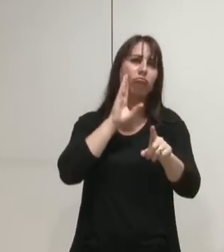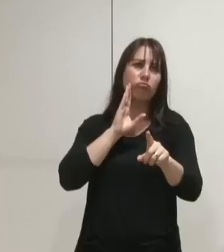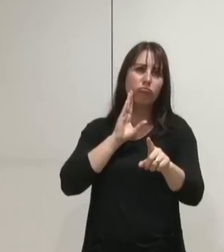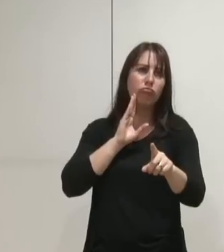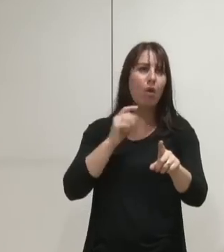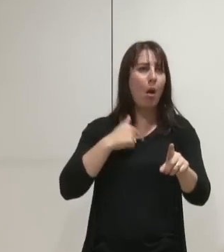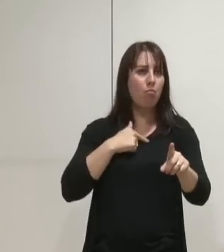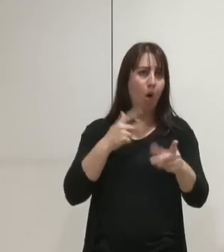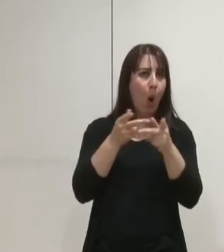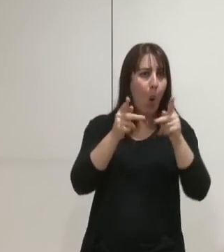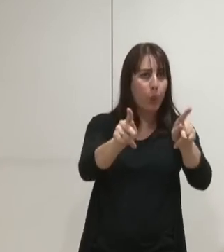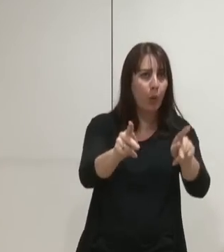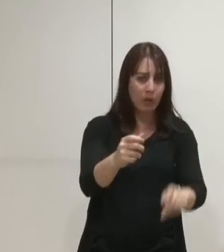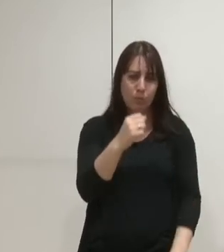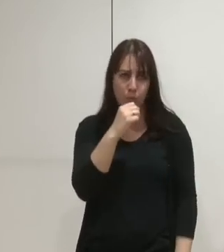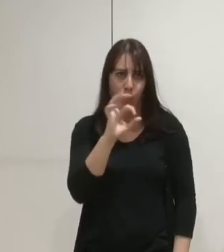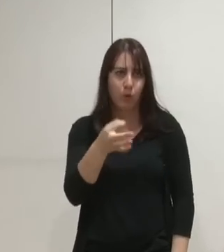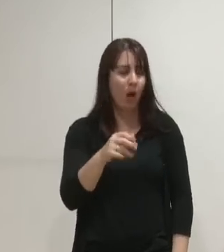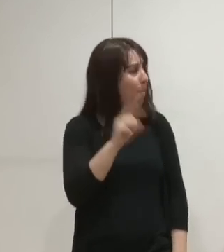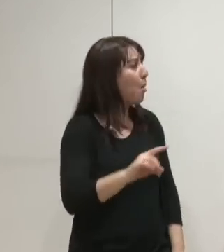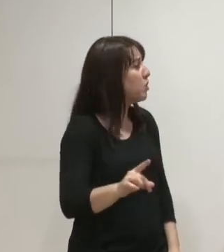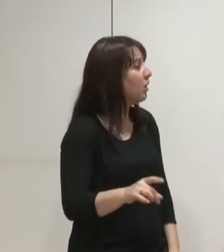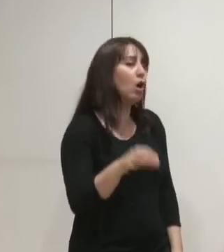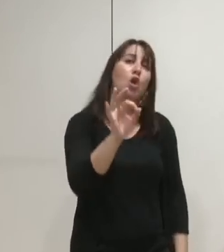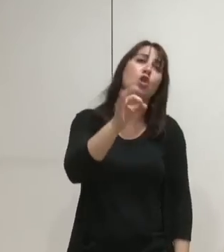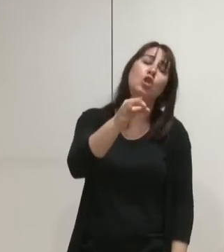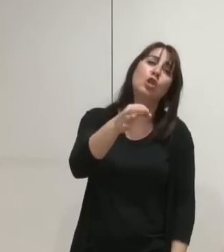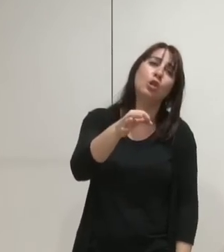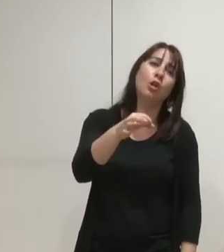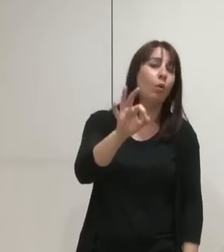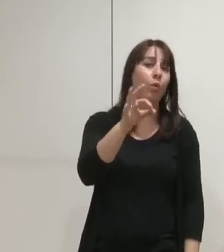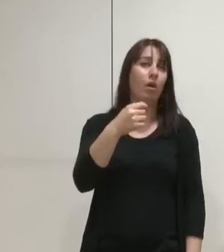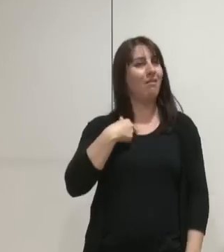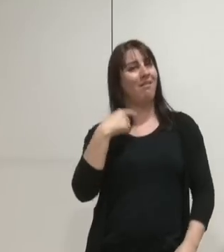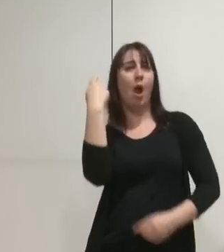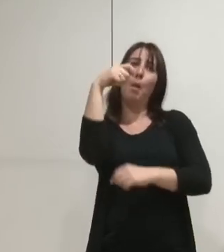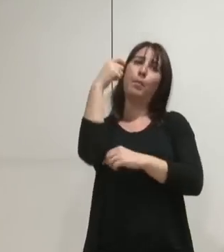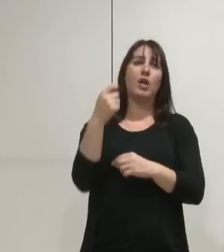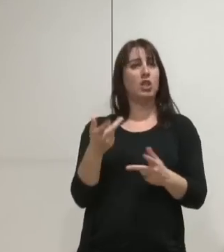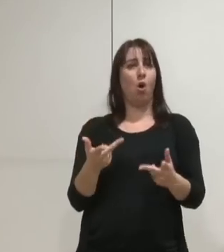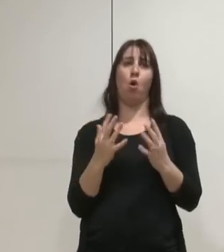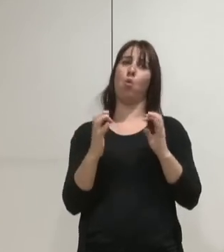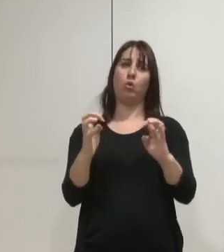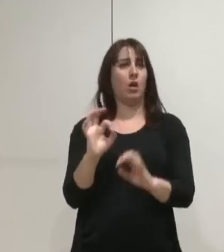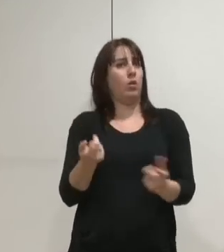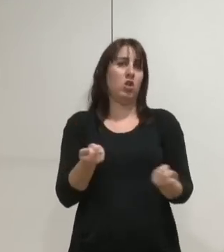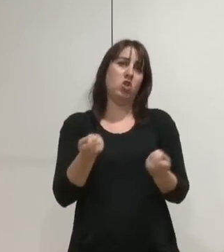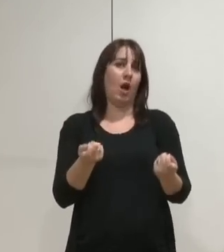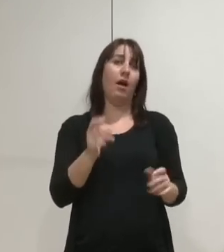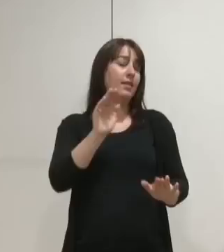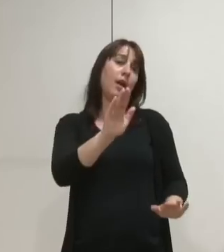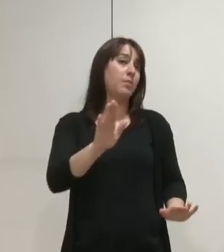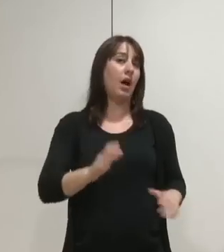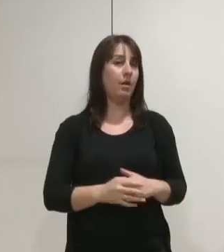parler quand je vous donnerai la parole je vous si si ça c'est la ça c'est c'est président de séance si si ça c'est c'est comme ça c'est en fait c'est comme